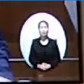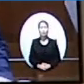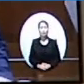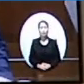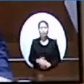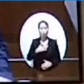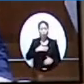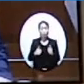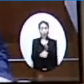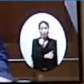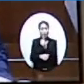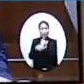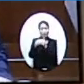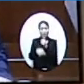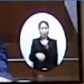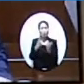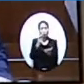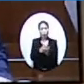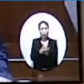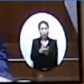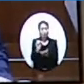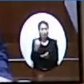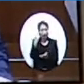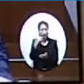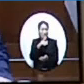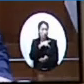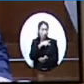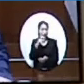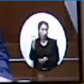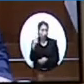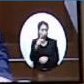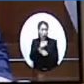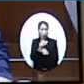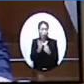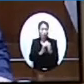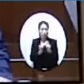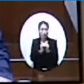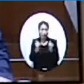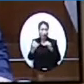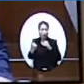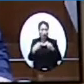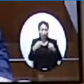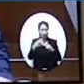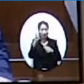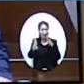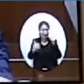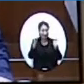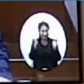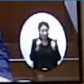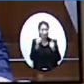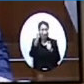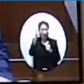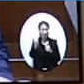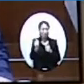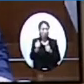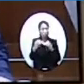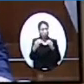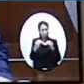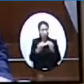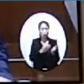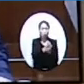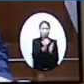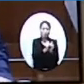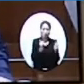우리 위원회에서는 조례를 발의하신 의원님 및 집행부 소관 부서장님의 제안 설명과